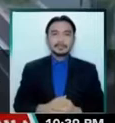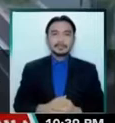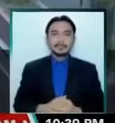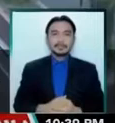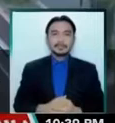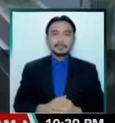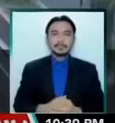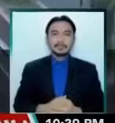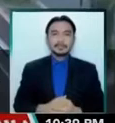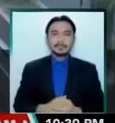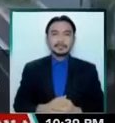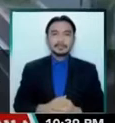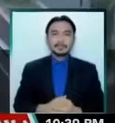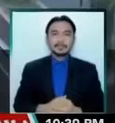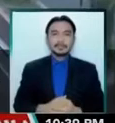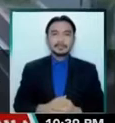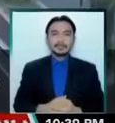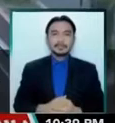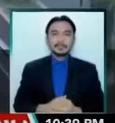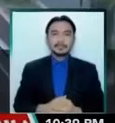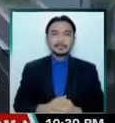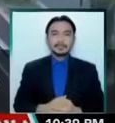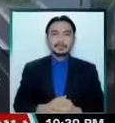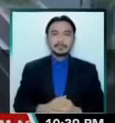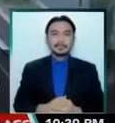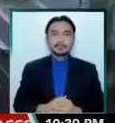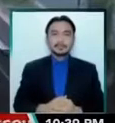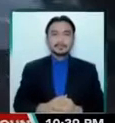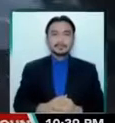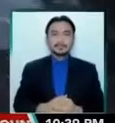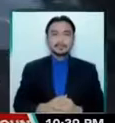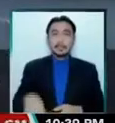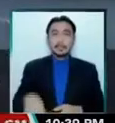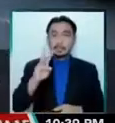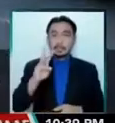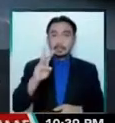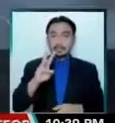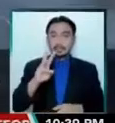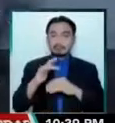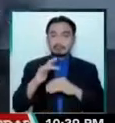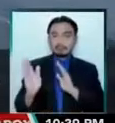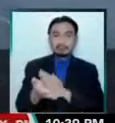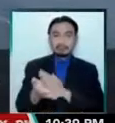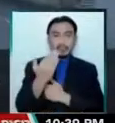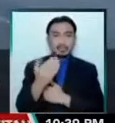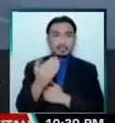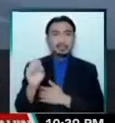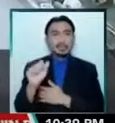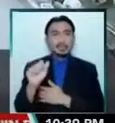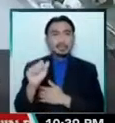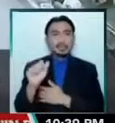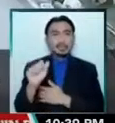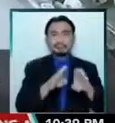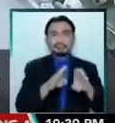kung anumang meron natin ngayon, we deserve. Umaga sa Sabado, January 15, isasara sa mga motorista